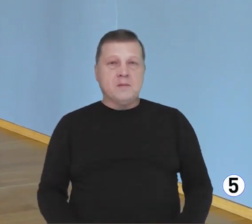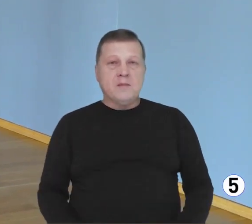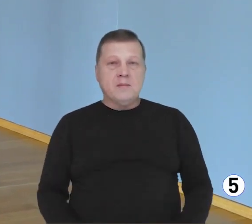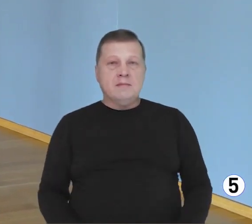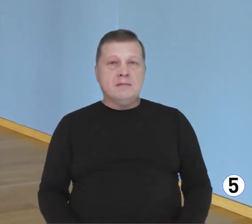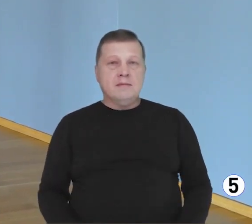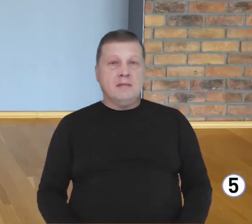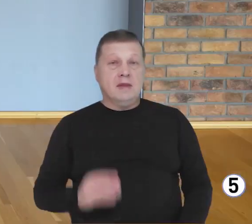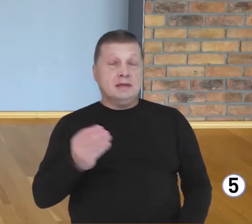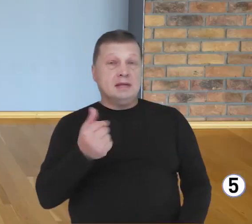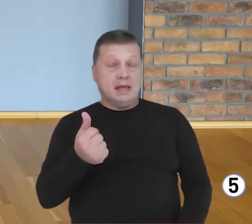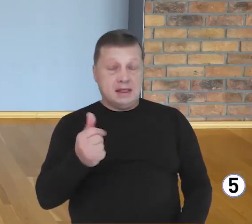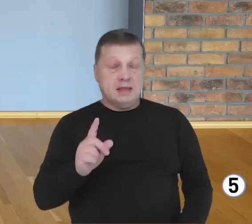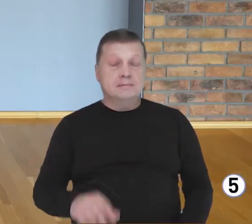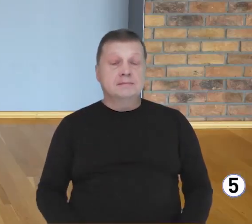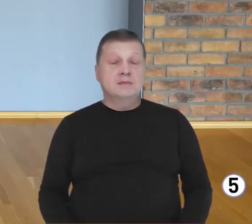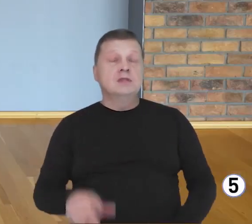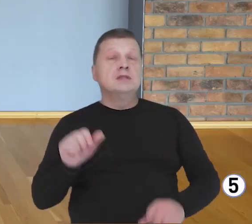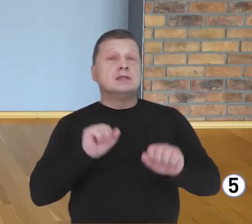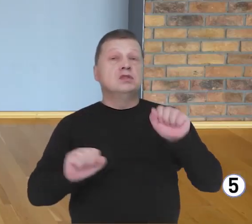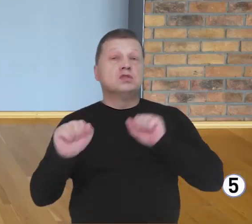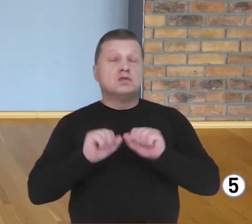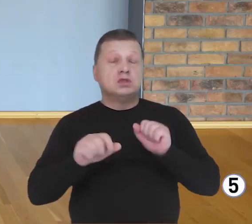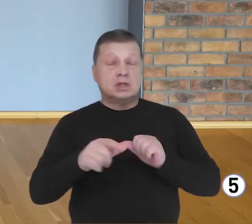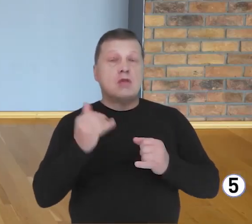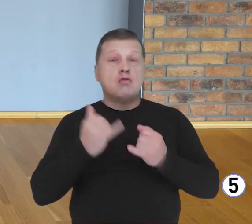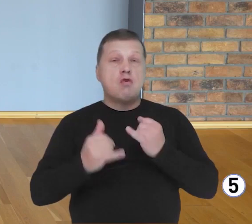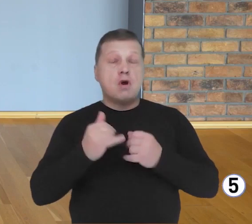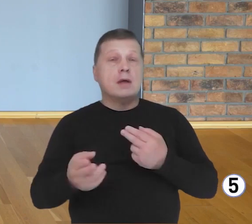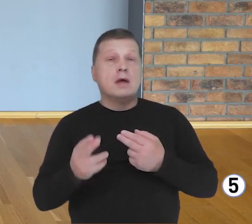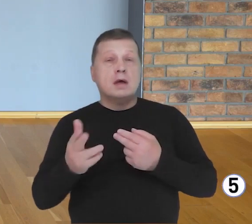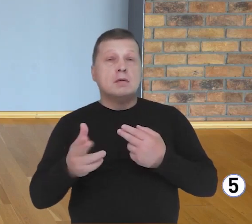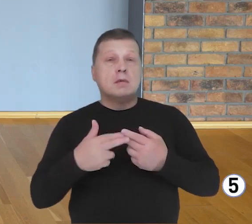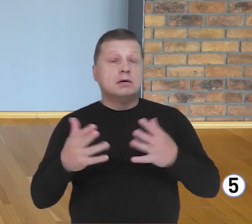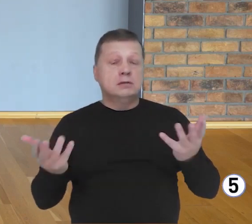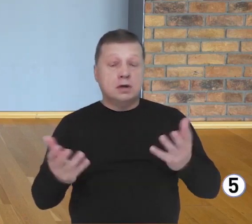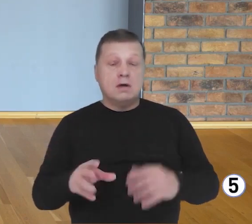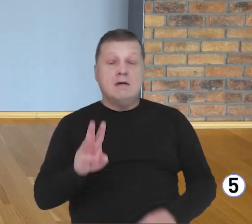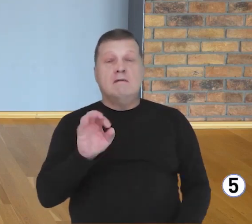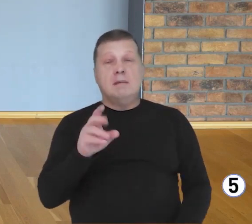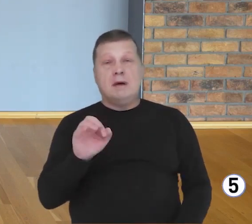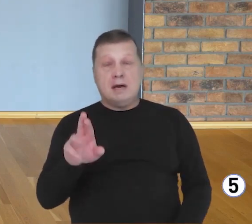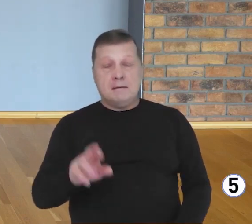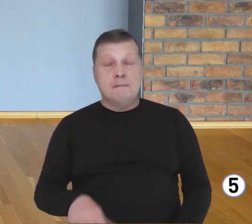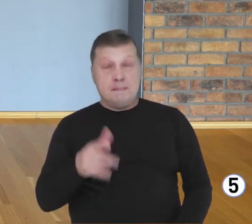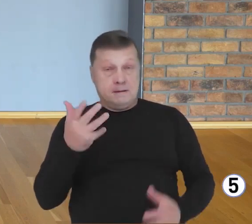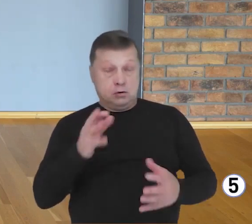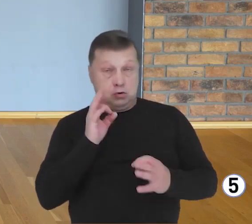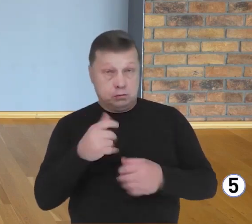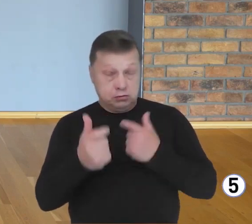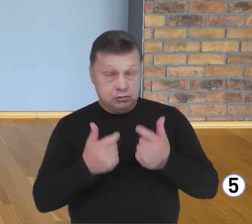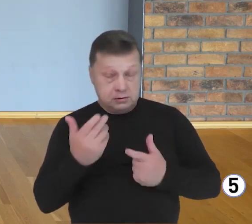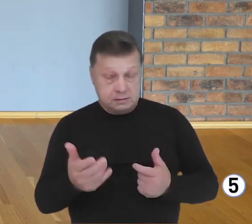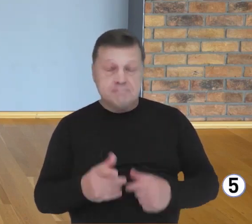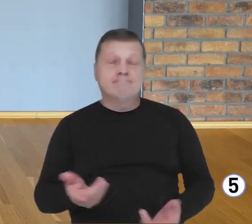brzuch. I jeszcze jedno ćwiczenie, które angażuje nogi i pośladki, jest to wypad. Aby dobrze wykonać